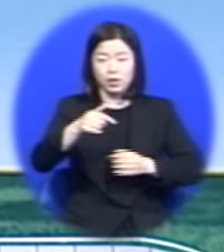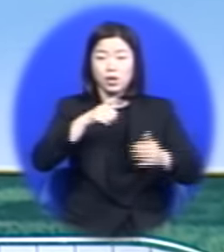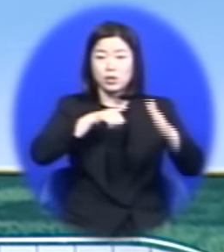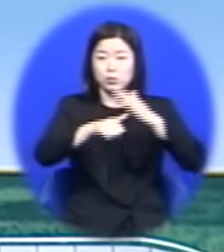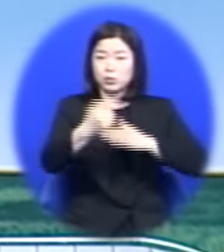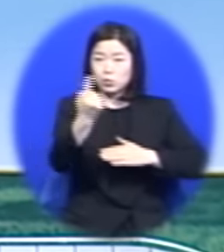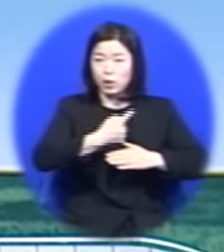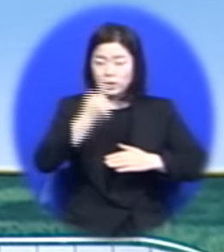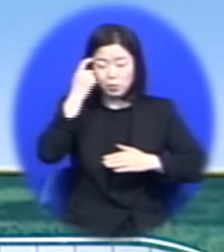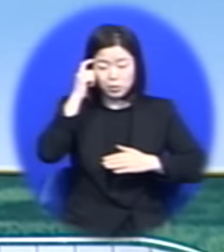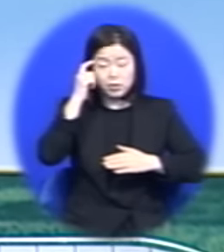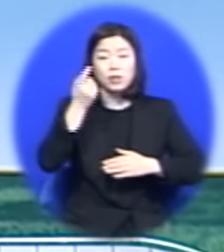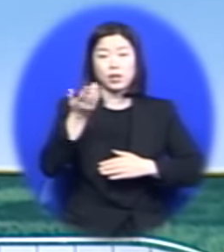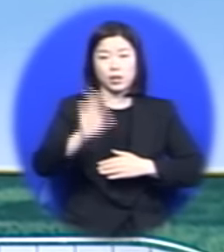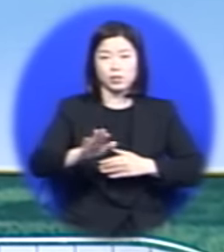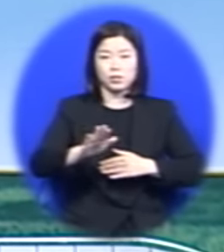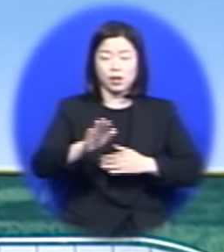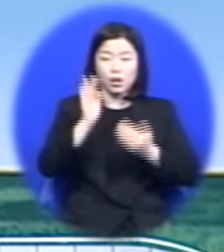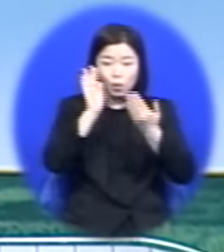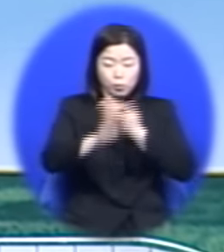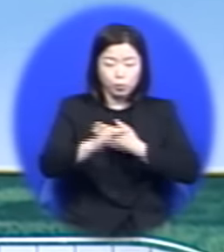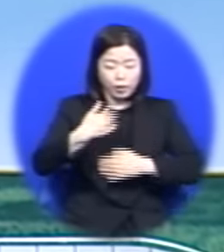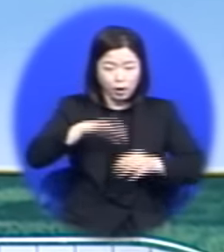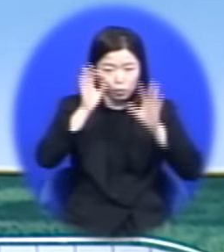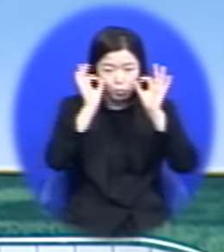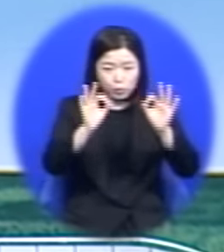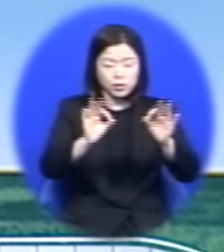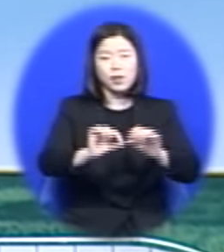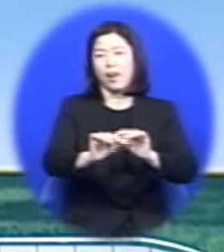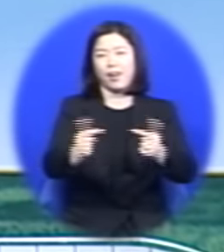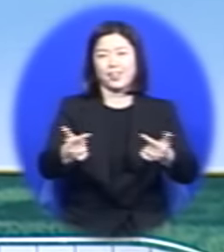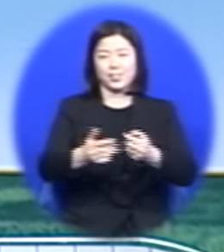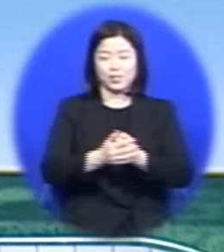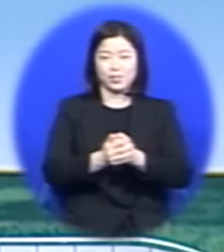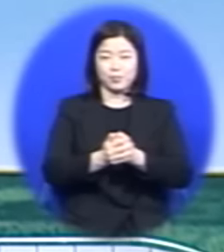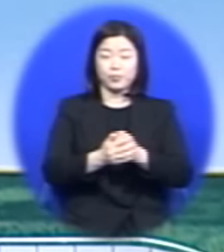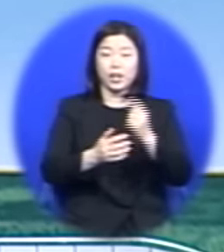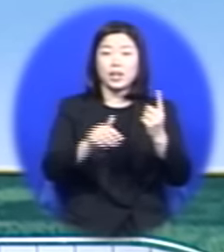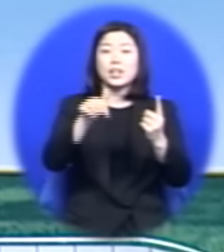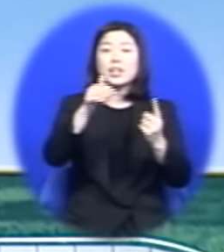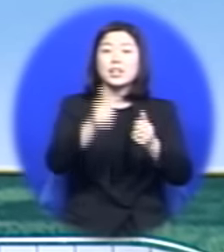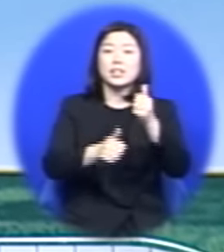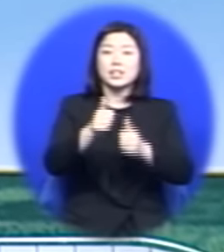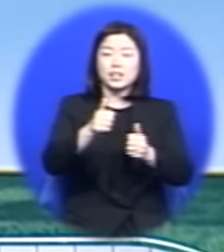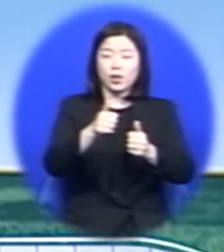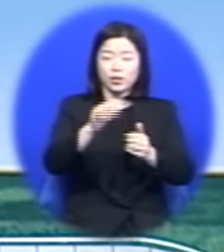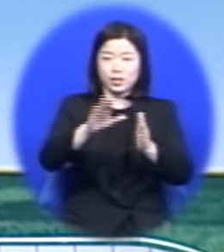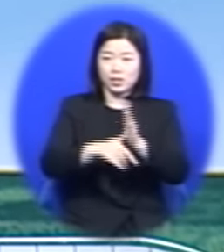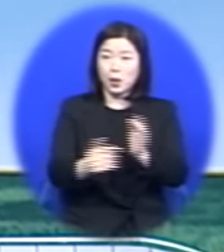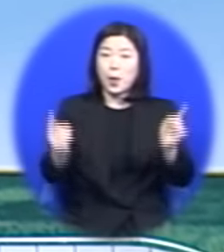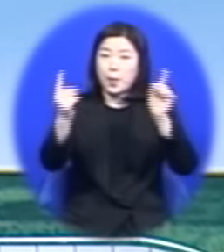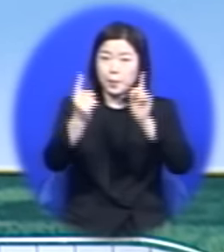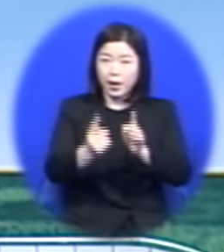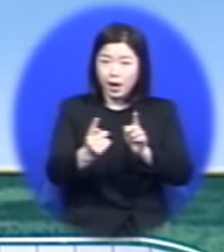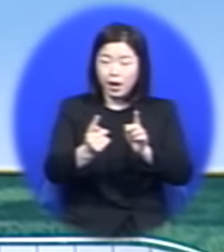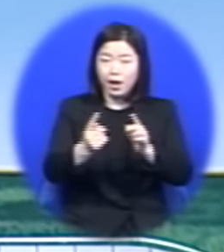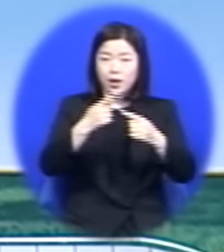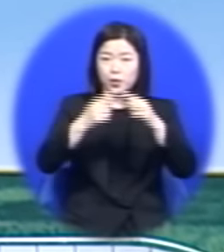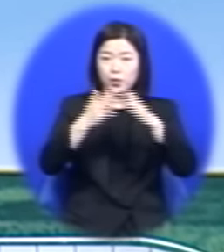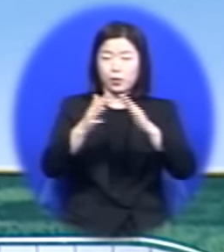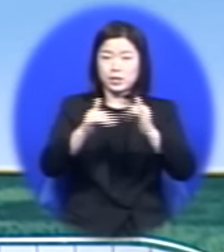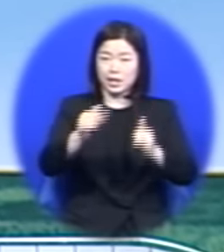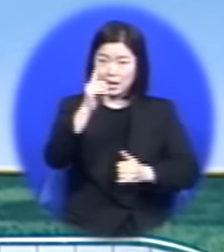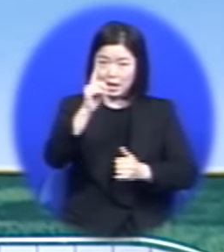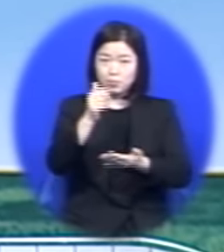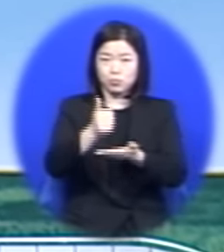나중에 알고 보니까 그런 게 아니었어요. 이제 1회전에서 맞붙은 우리 교우 한 분과